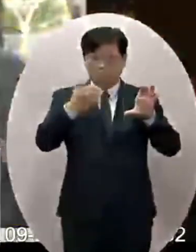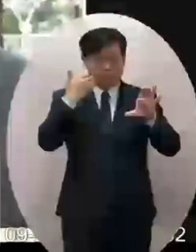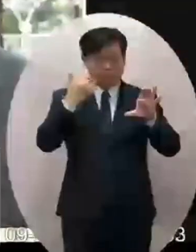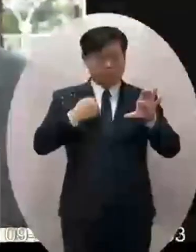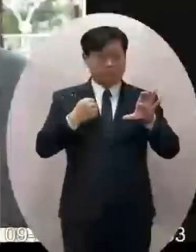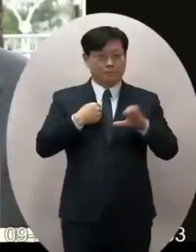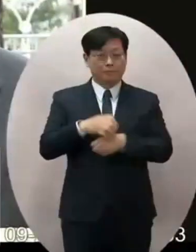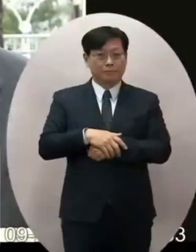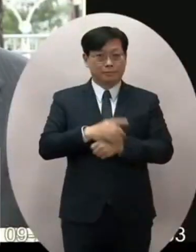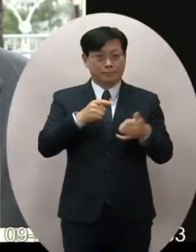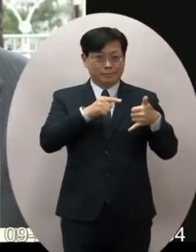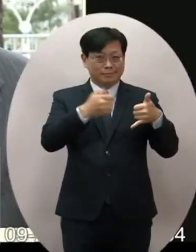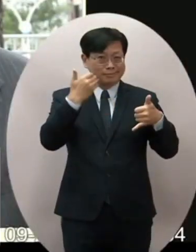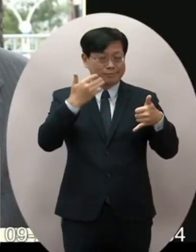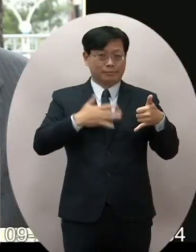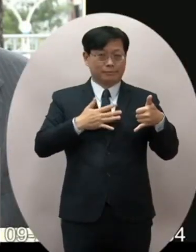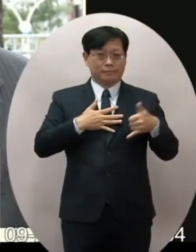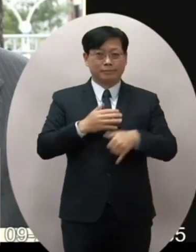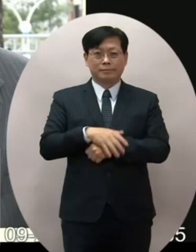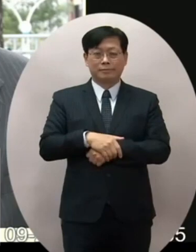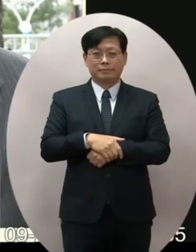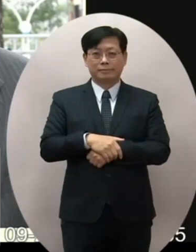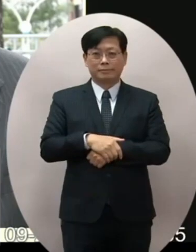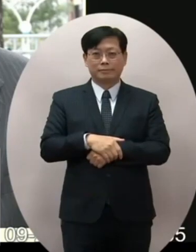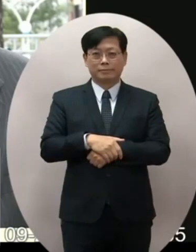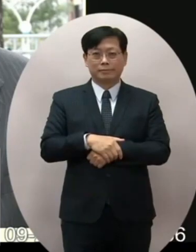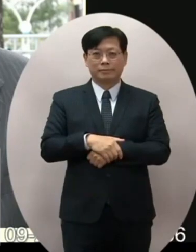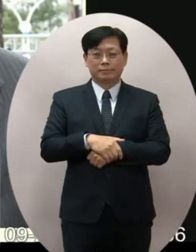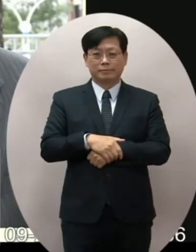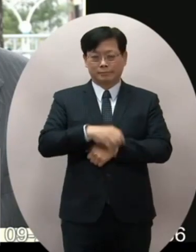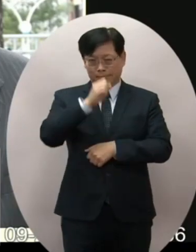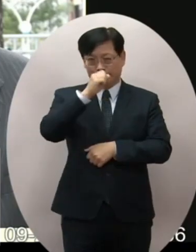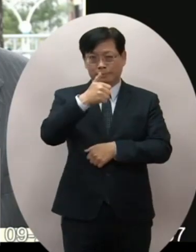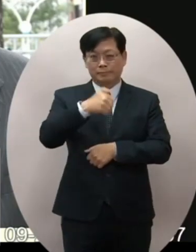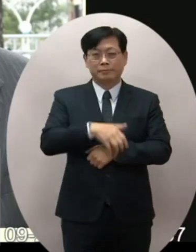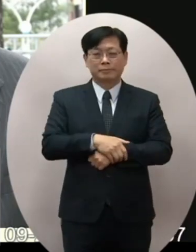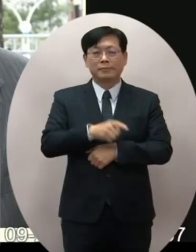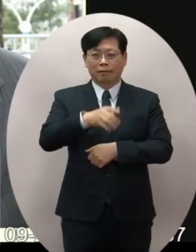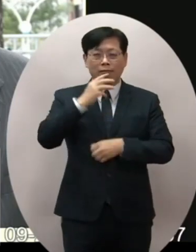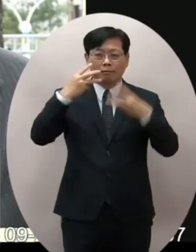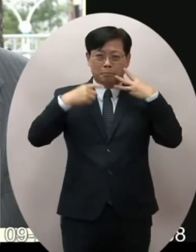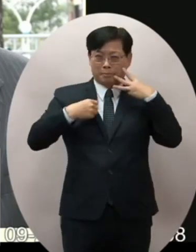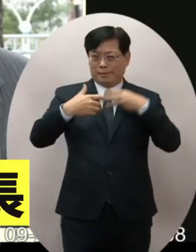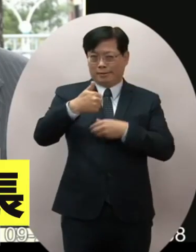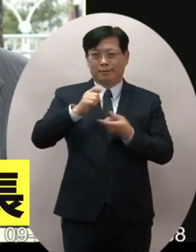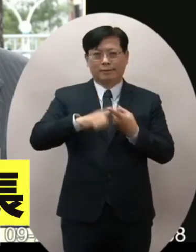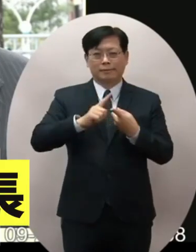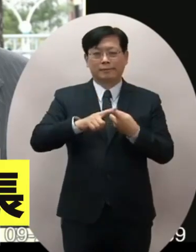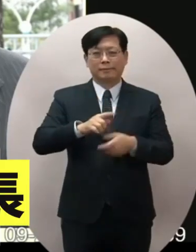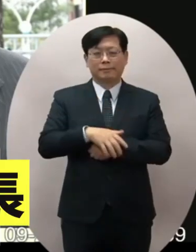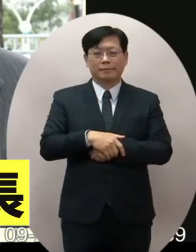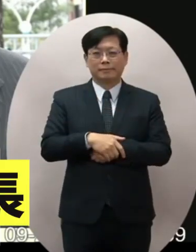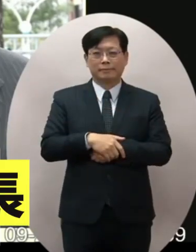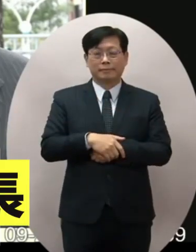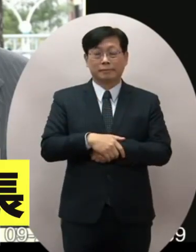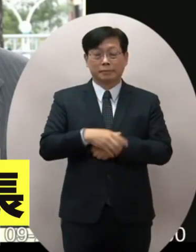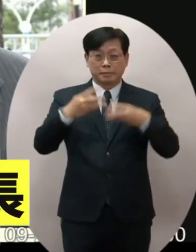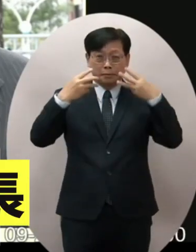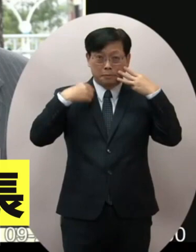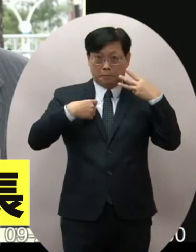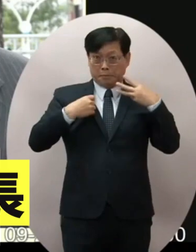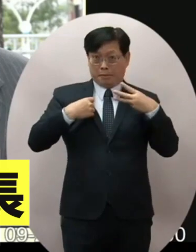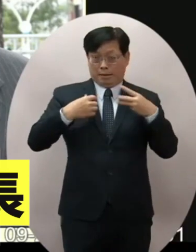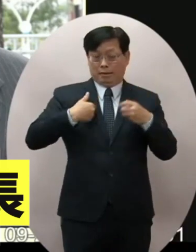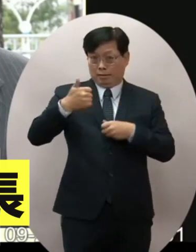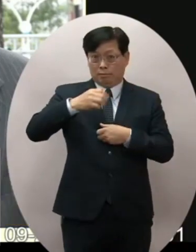识吗？您知道他是谁吗？ 那就裴伟。 好，谢谢，他是裴伟，没错。那这个裴伟是